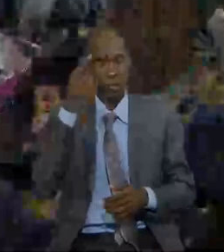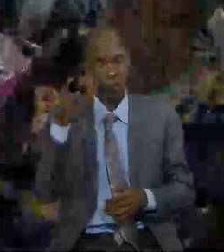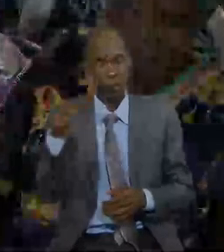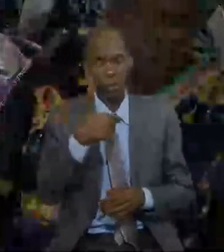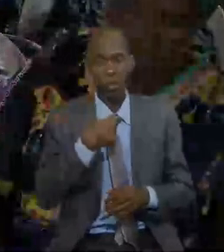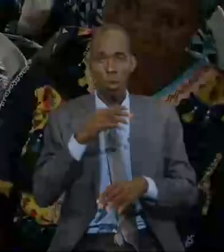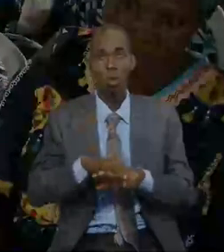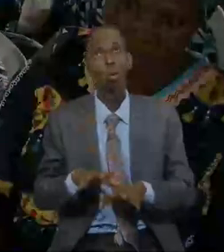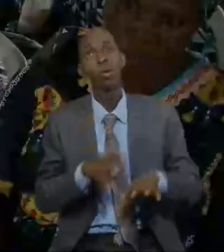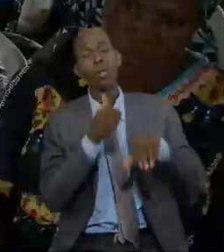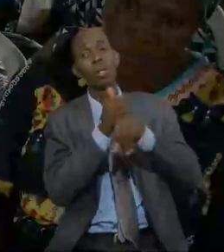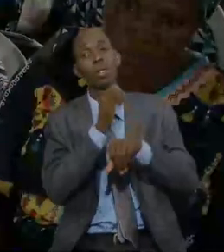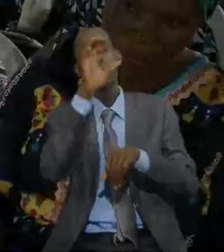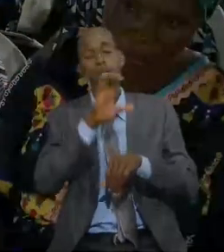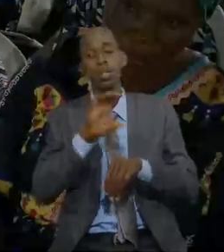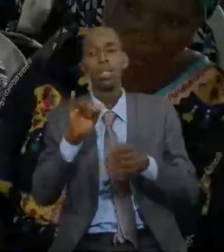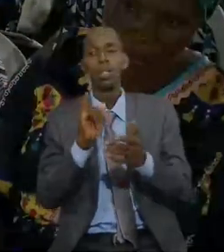WhatsApp